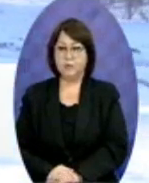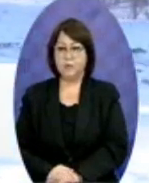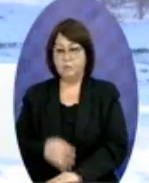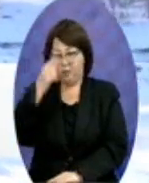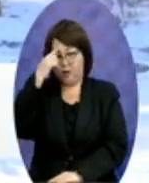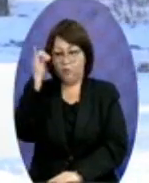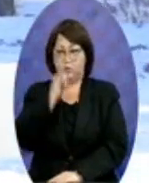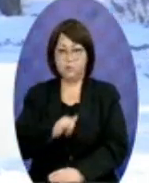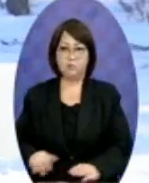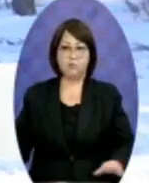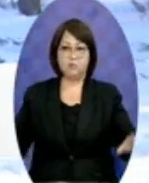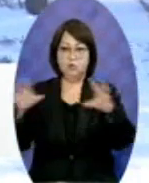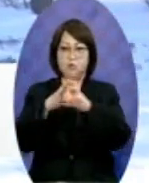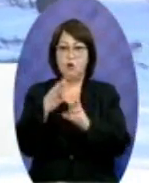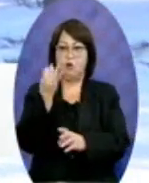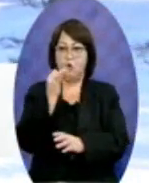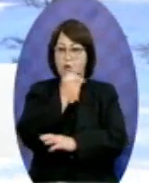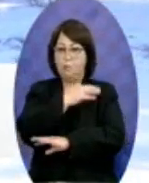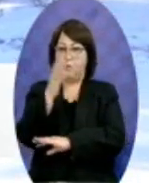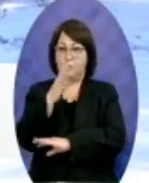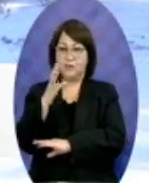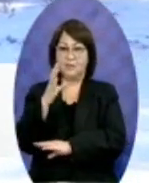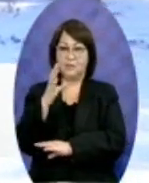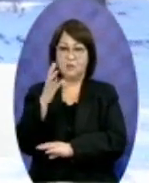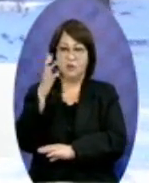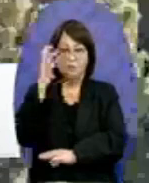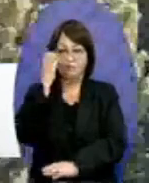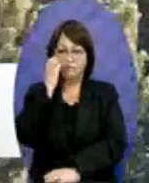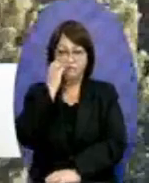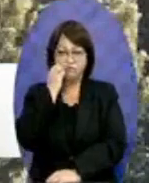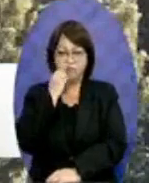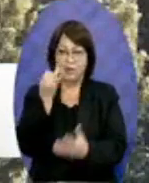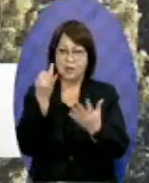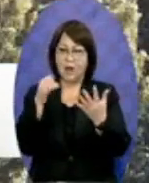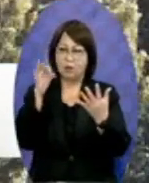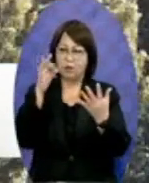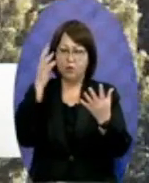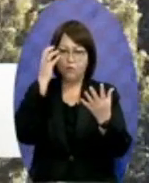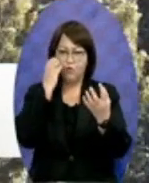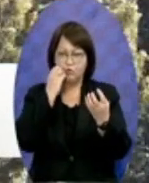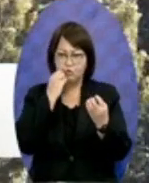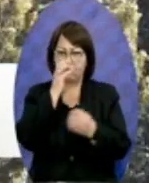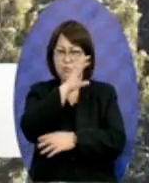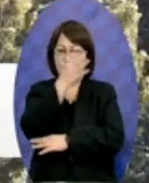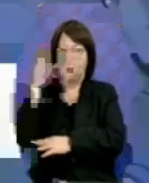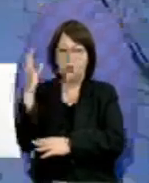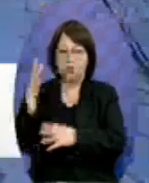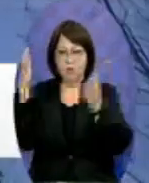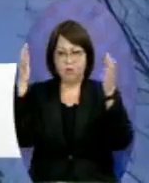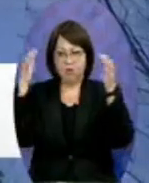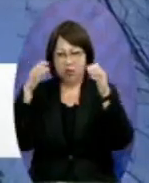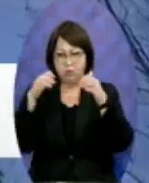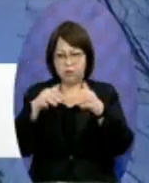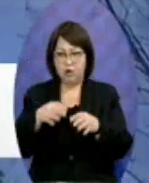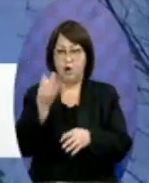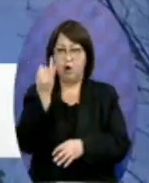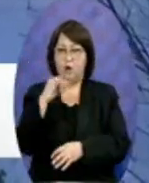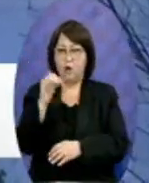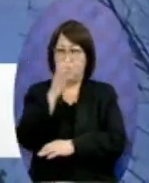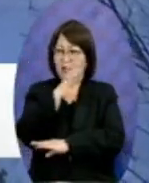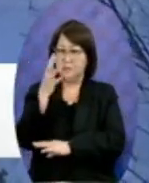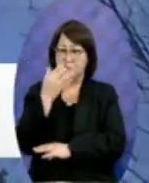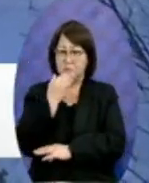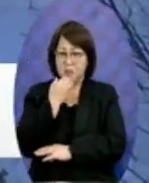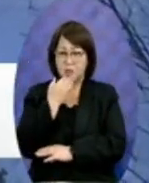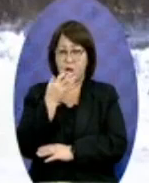Манай улсын нийт ойн сангийн 70% нь хөшөрчээ. Энэ нь ойд ороодох нэг үндсэн шалтгаан болдог байна. Ийм учраас манайх шиг ойн сан багта улс